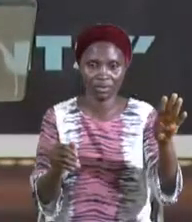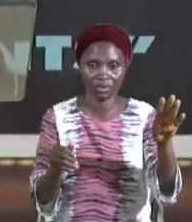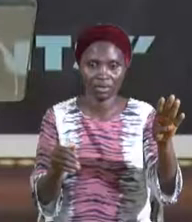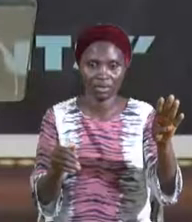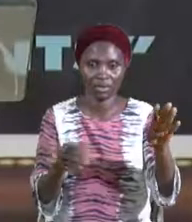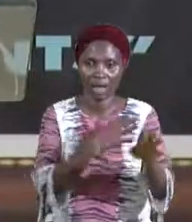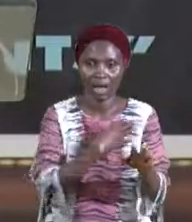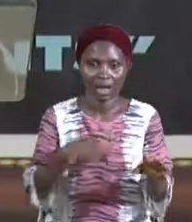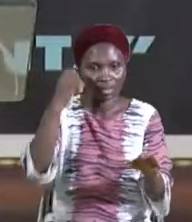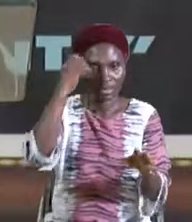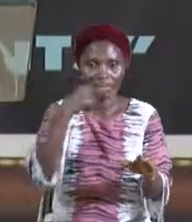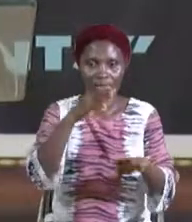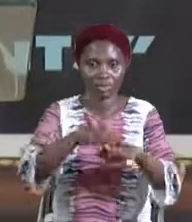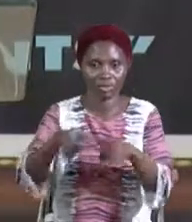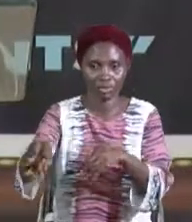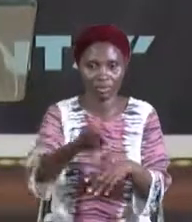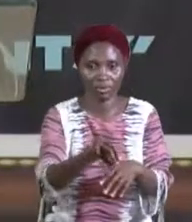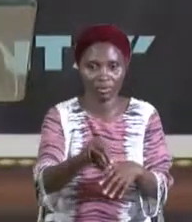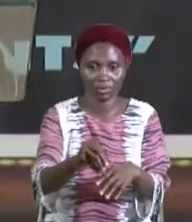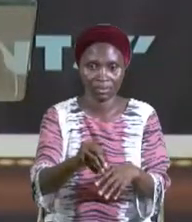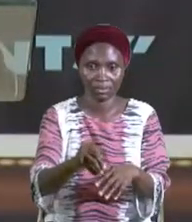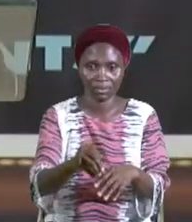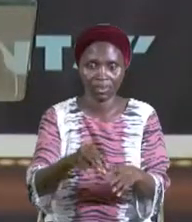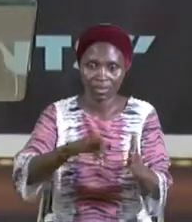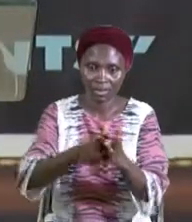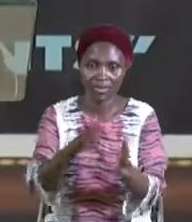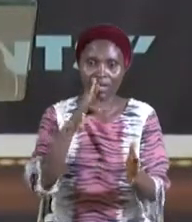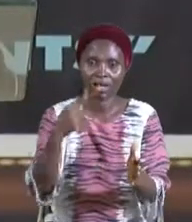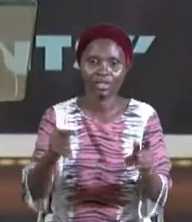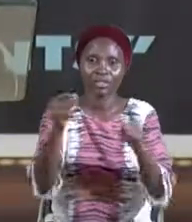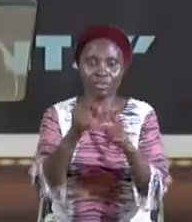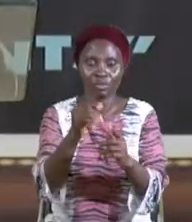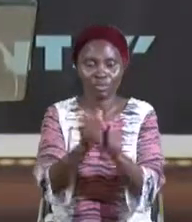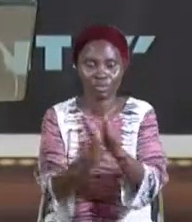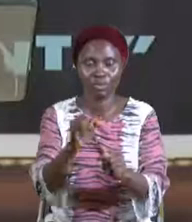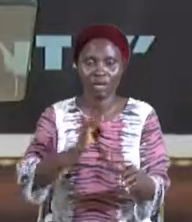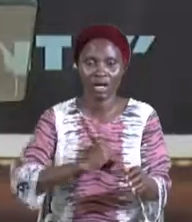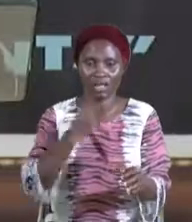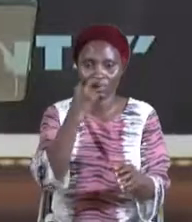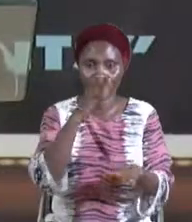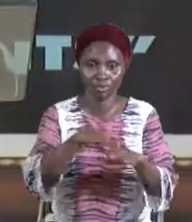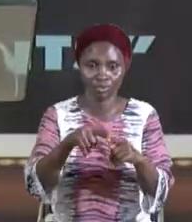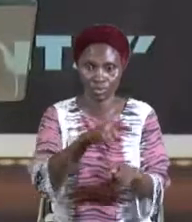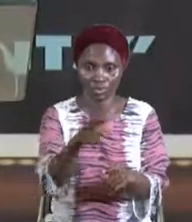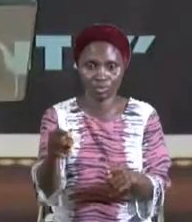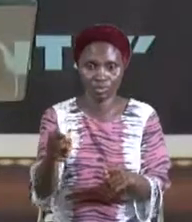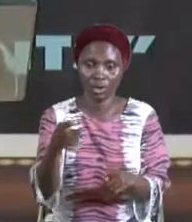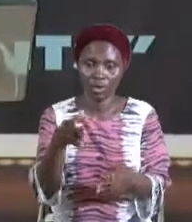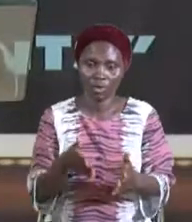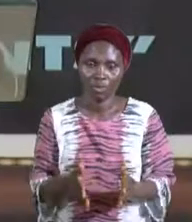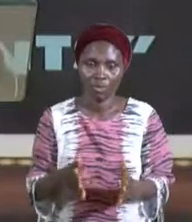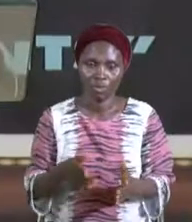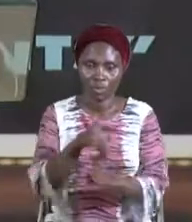Verset 44. Puis il leur dit, c'est là ce que je vous disais lorsque j'étais encore avec